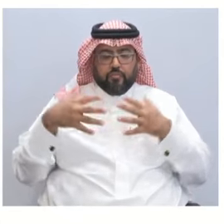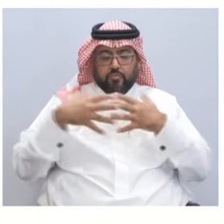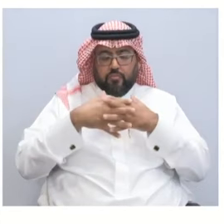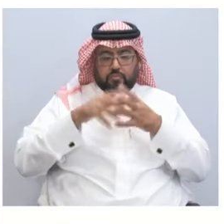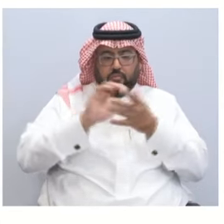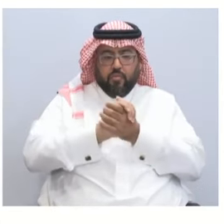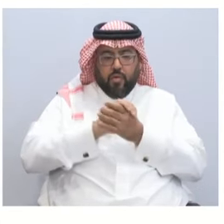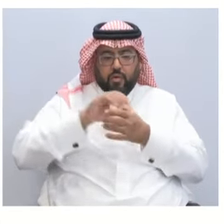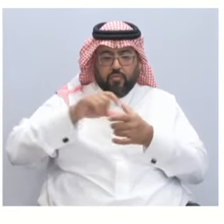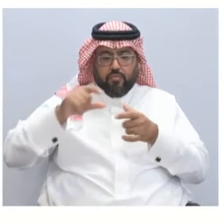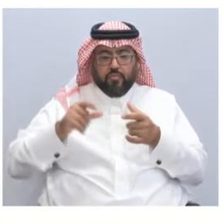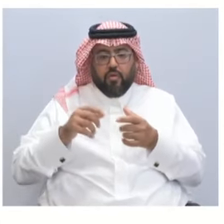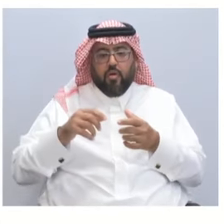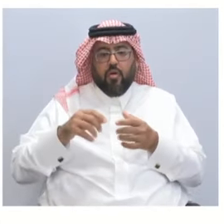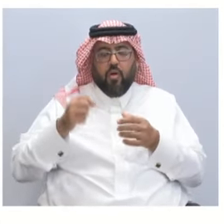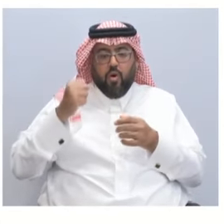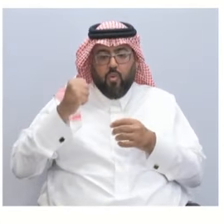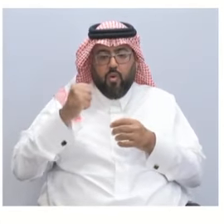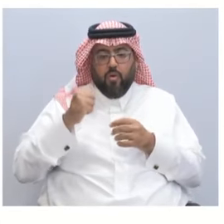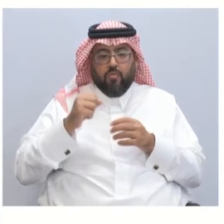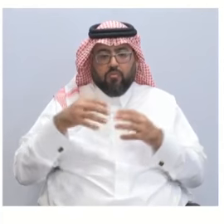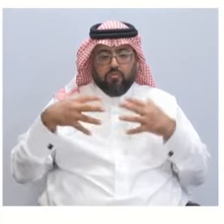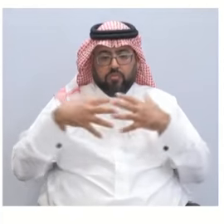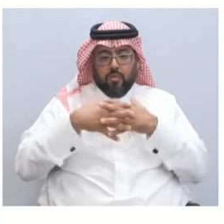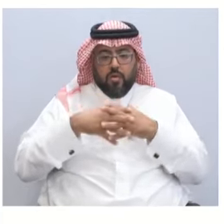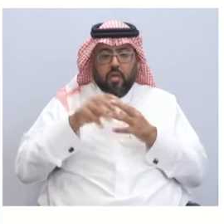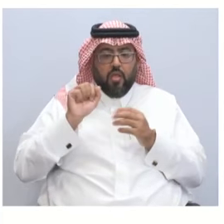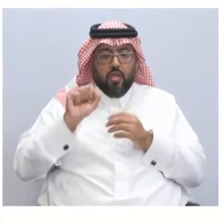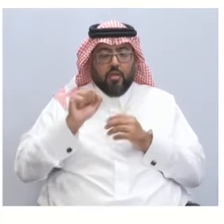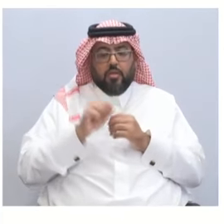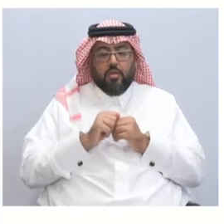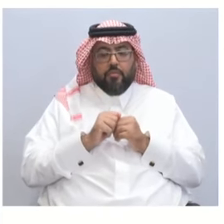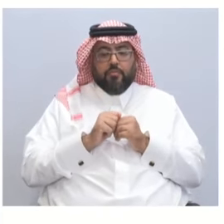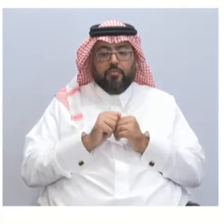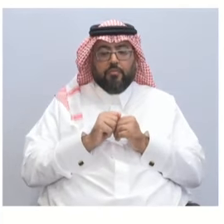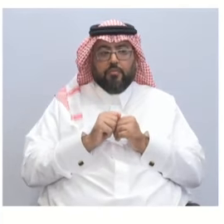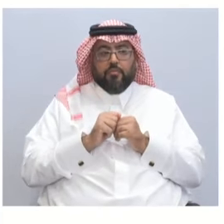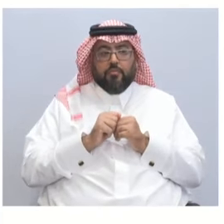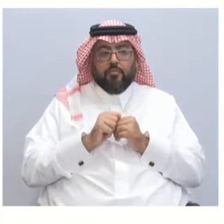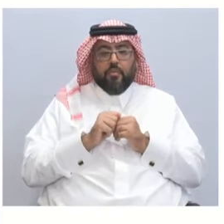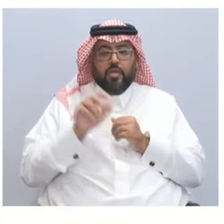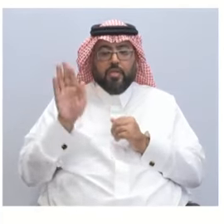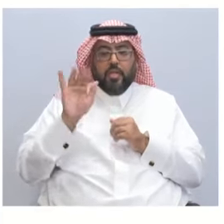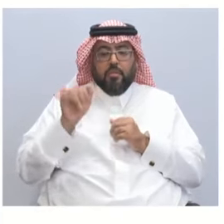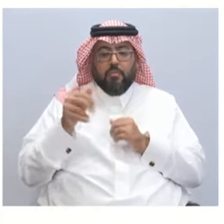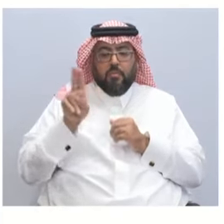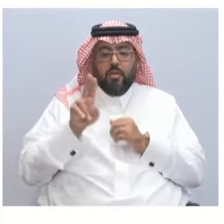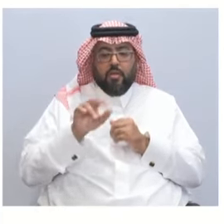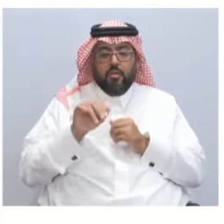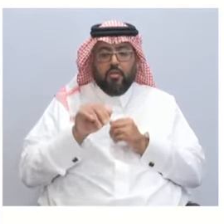روابط قويه وعلاقات خاصه وكذلك سمات